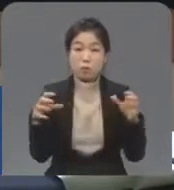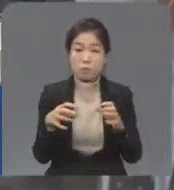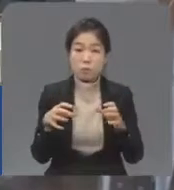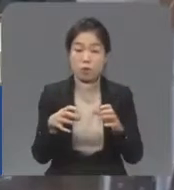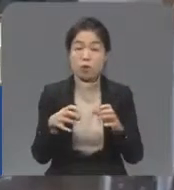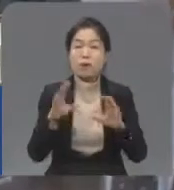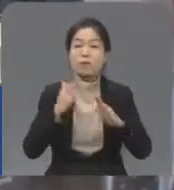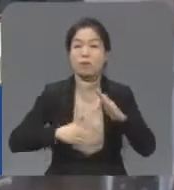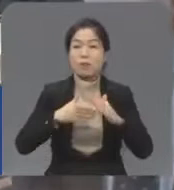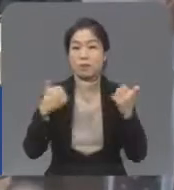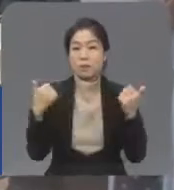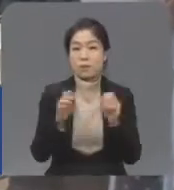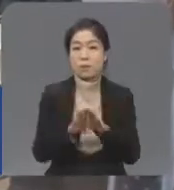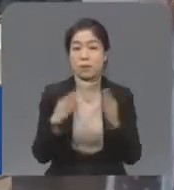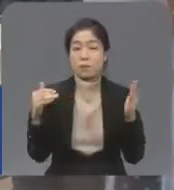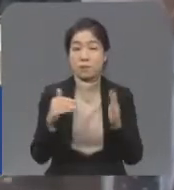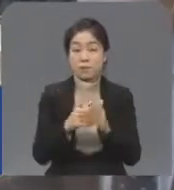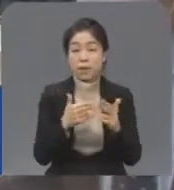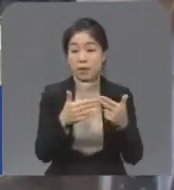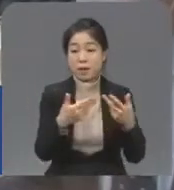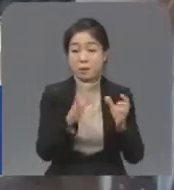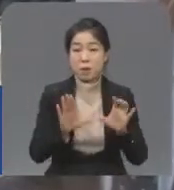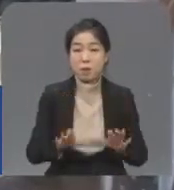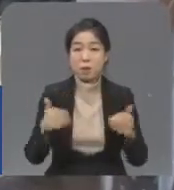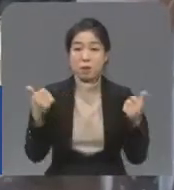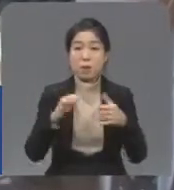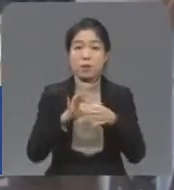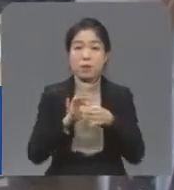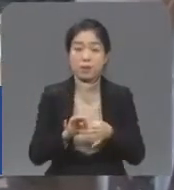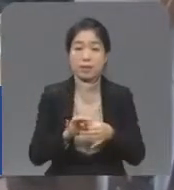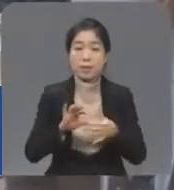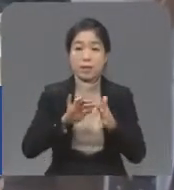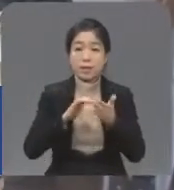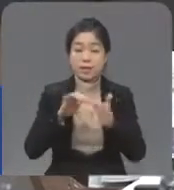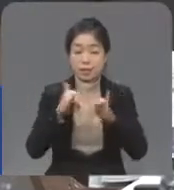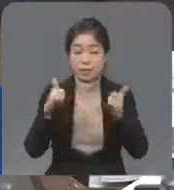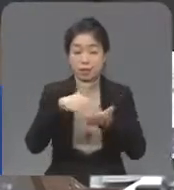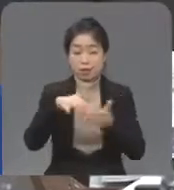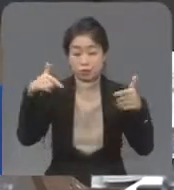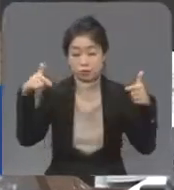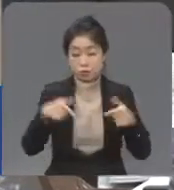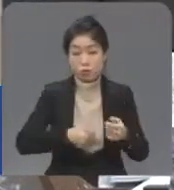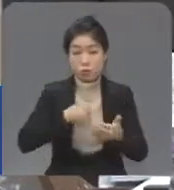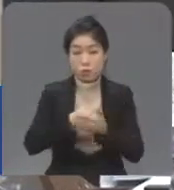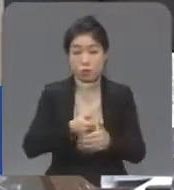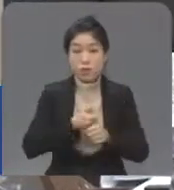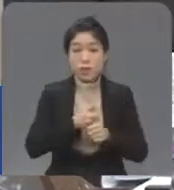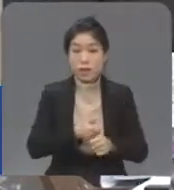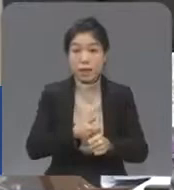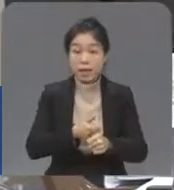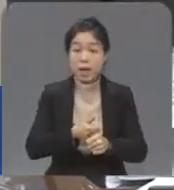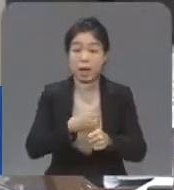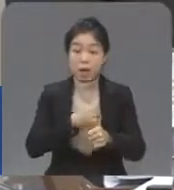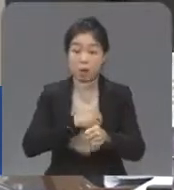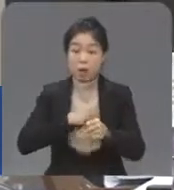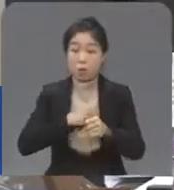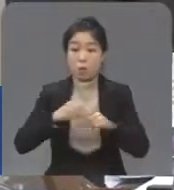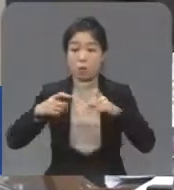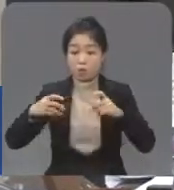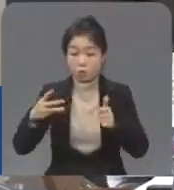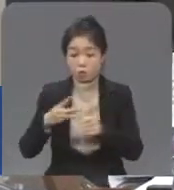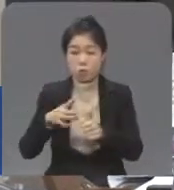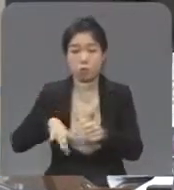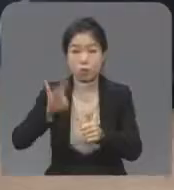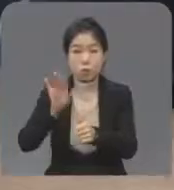정기회의를 개최했습니다. 협의회는 이번 회의를 통해 인구 감소 지역 지정에 따른 회원군 우선 지원 건의와 인구